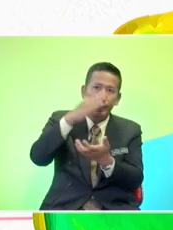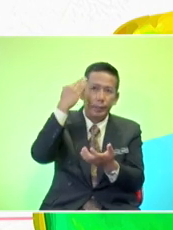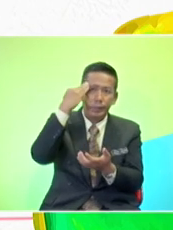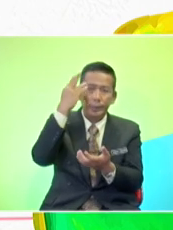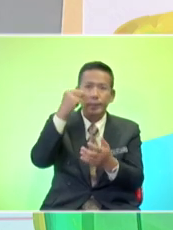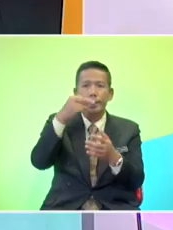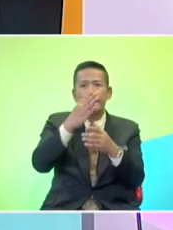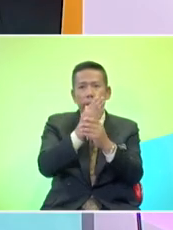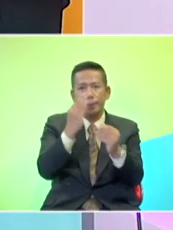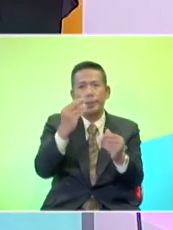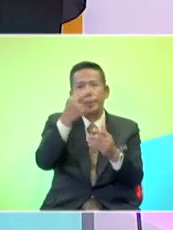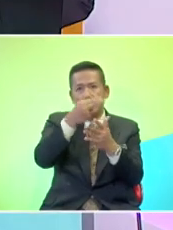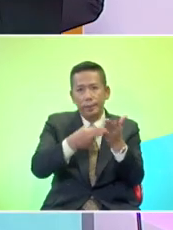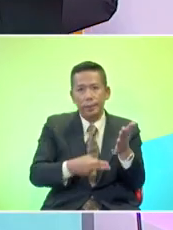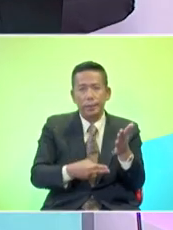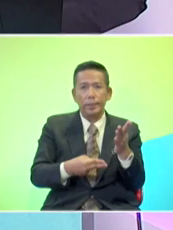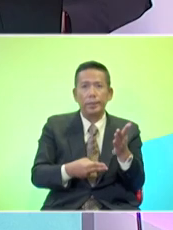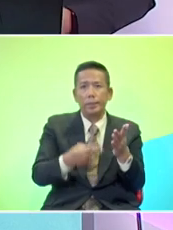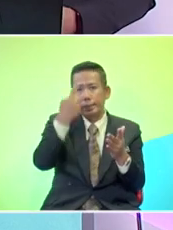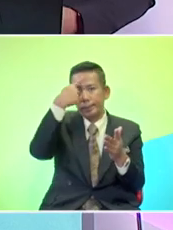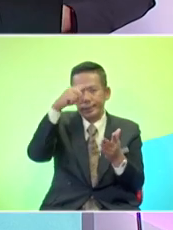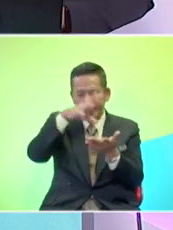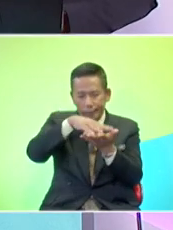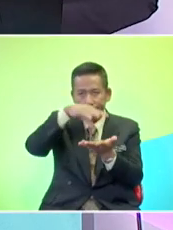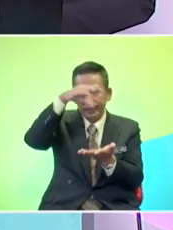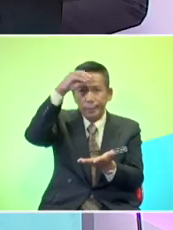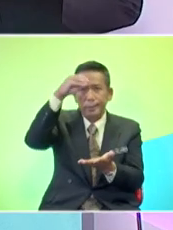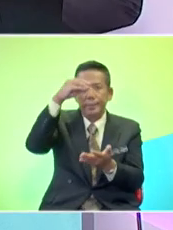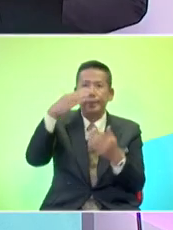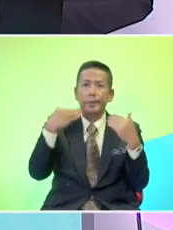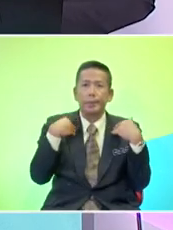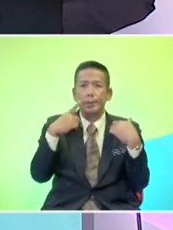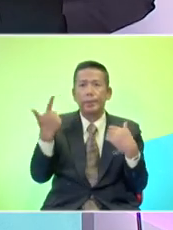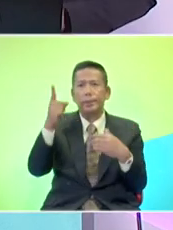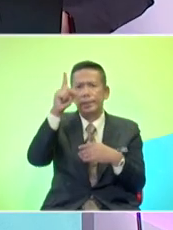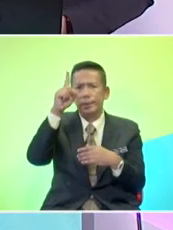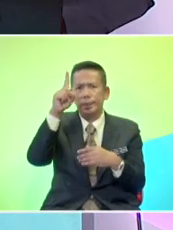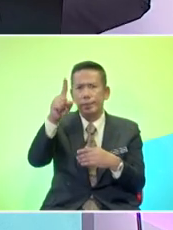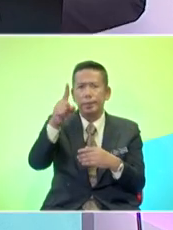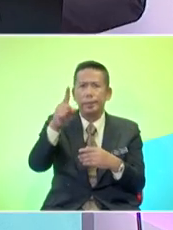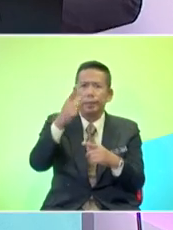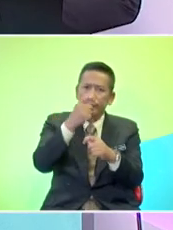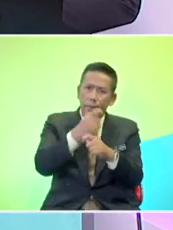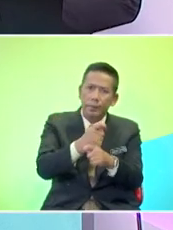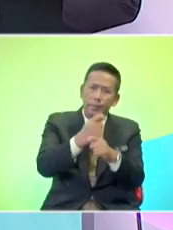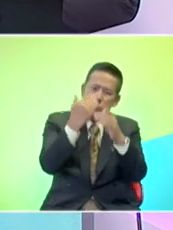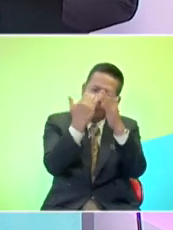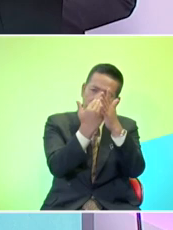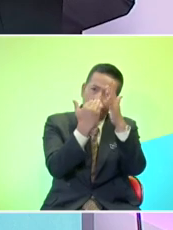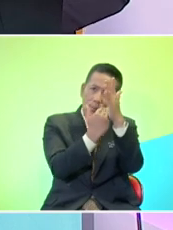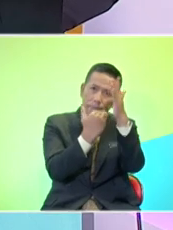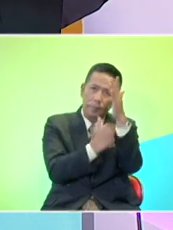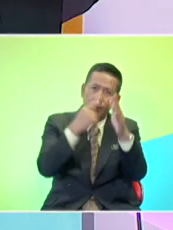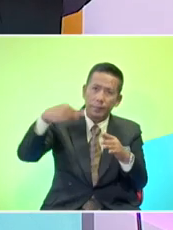dalam sesuatu bidang itu mana kalian untuk pembelajaran pula adalah suatu penetapan kriterial ataupun indikator